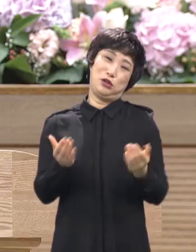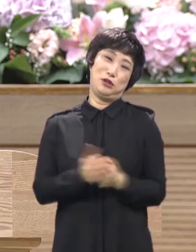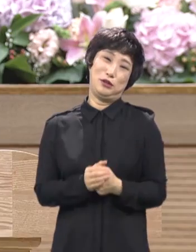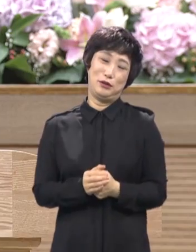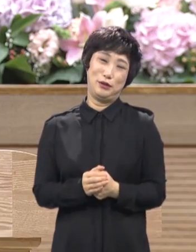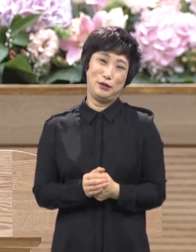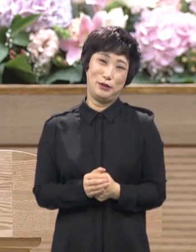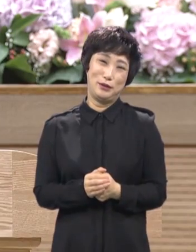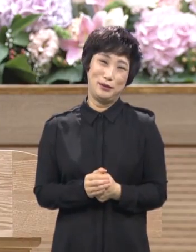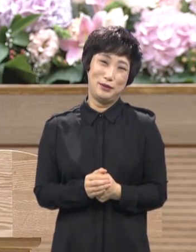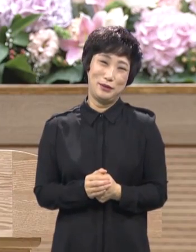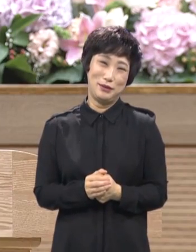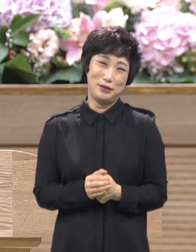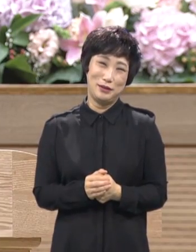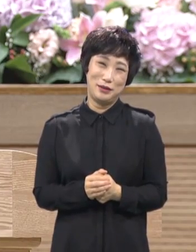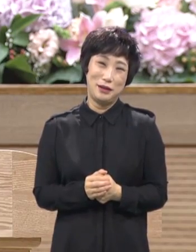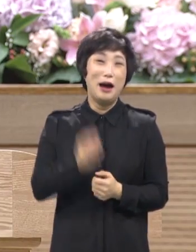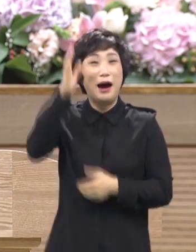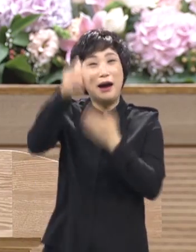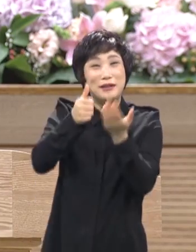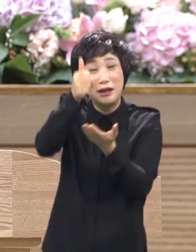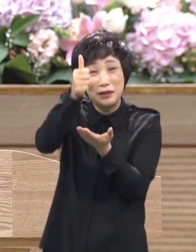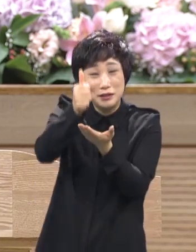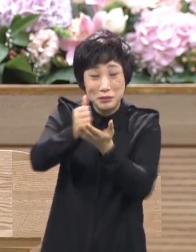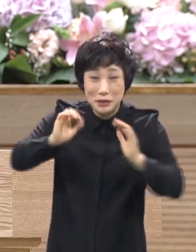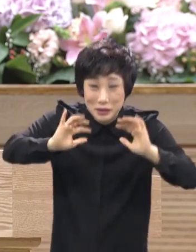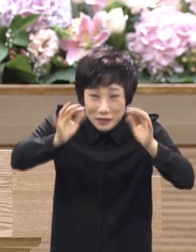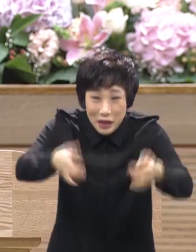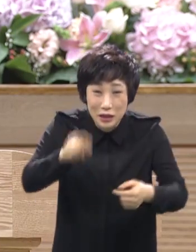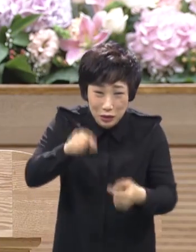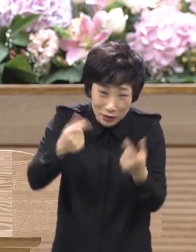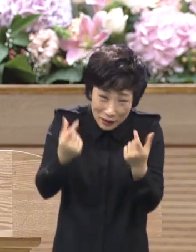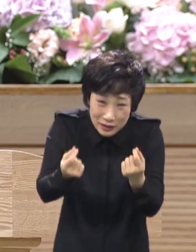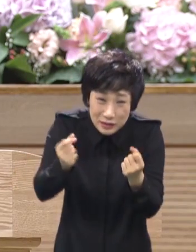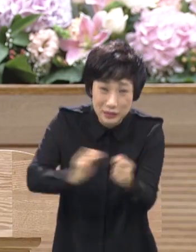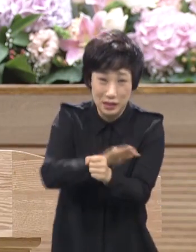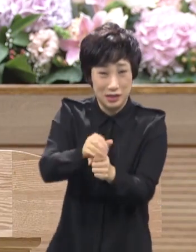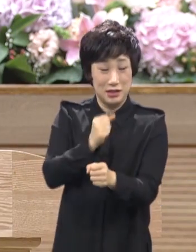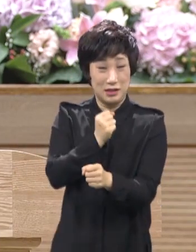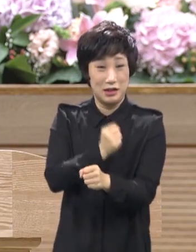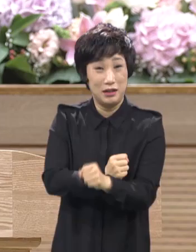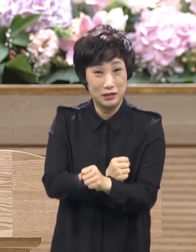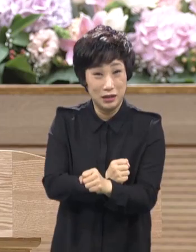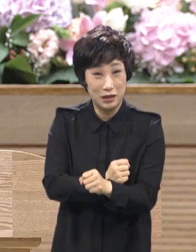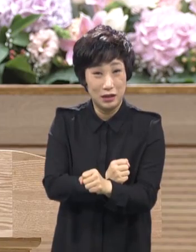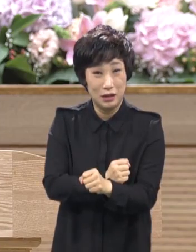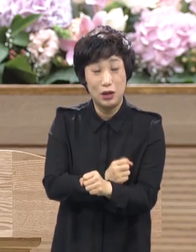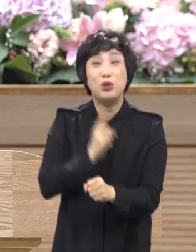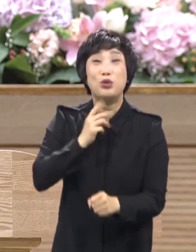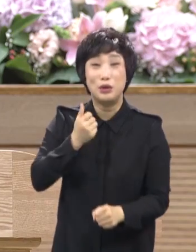중에 사건. 하나님이 세상을 이처럼 사랑하사